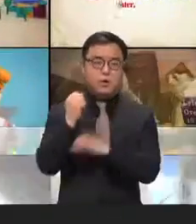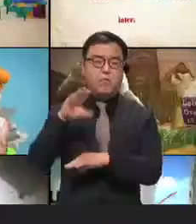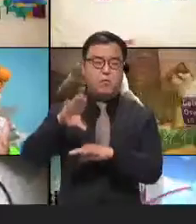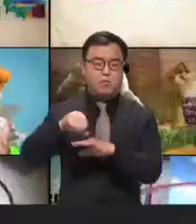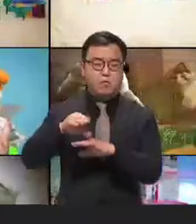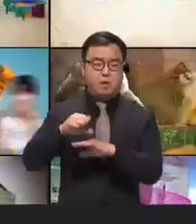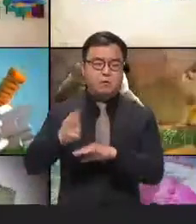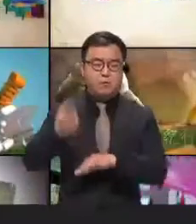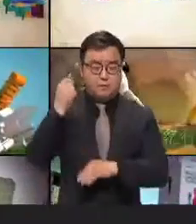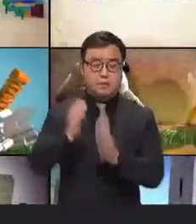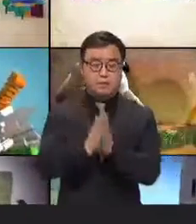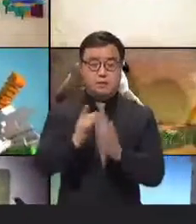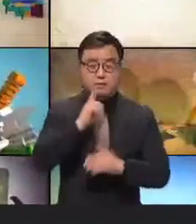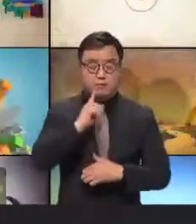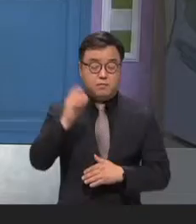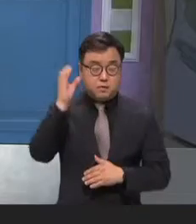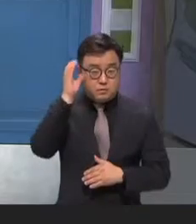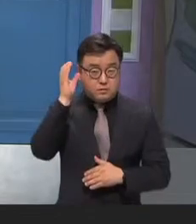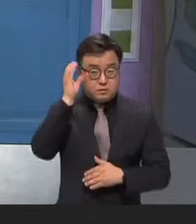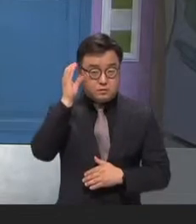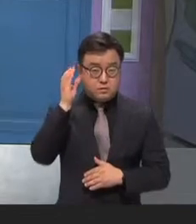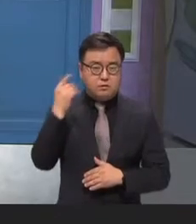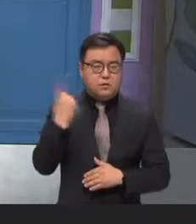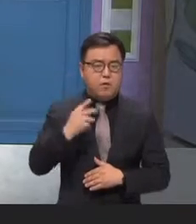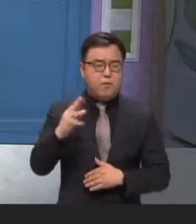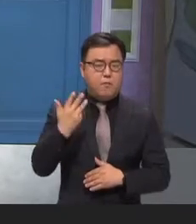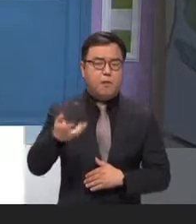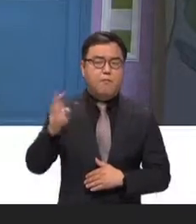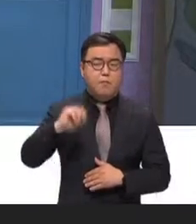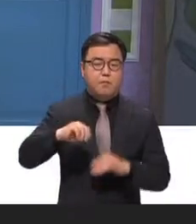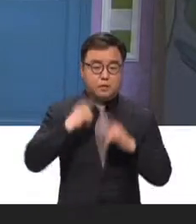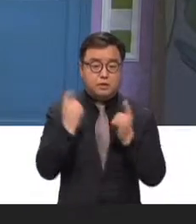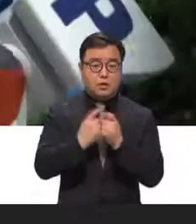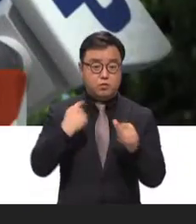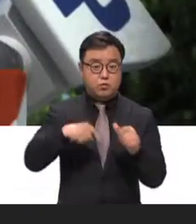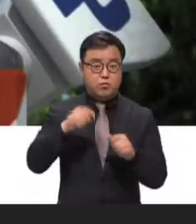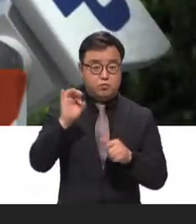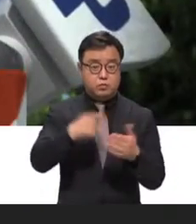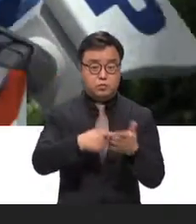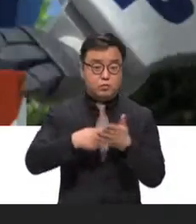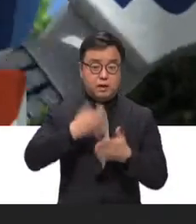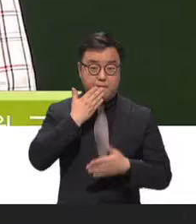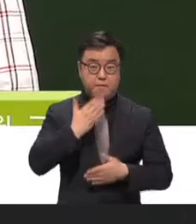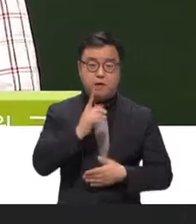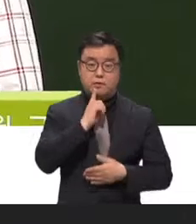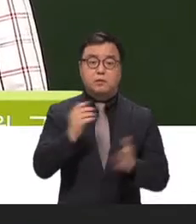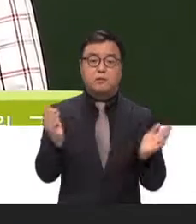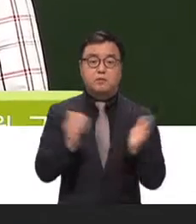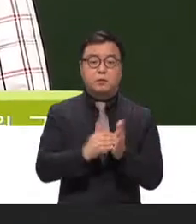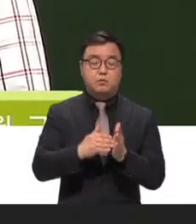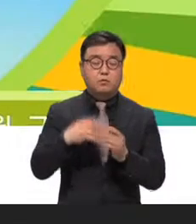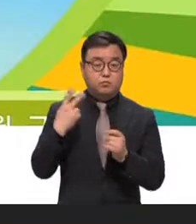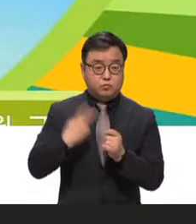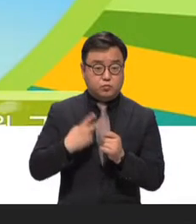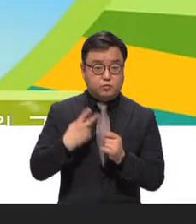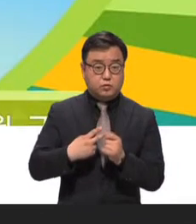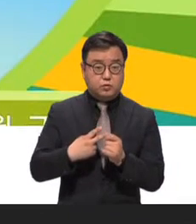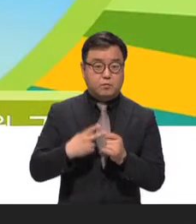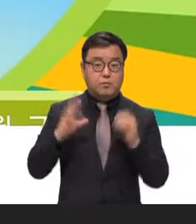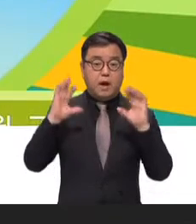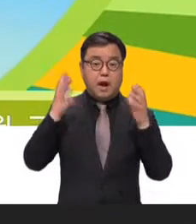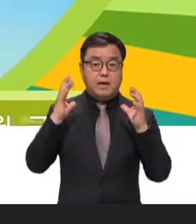한 1,800억 원. 예. 사교육비 경감 효과가 있겠다라는 한 가지를 내놨고요. 네. 또 한 가지는 이제 아이들을